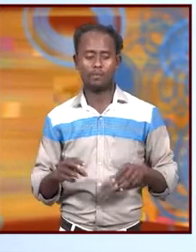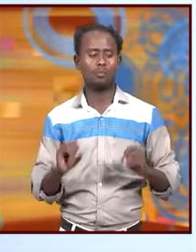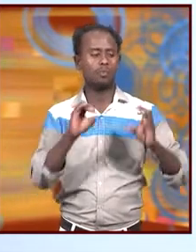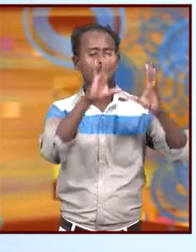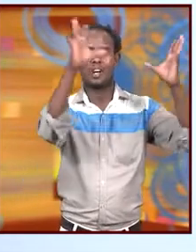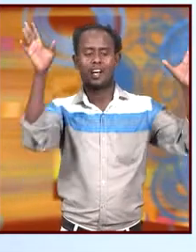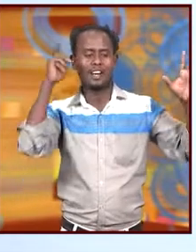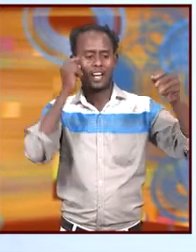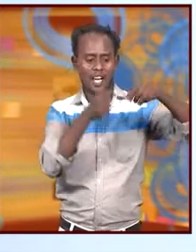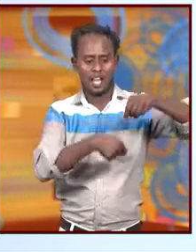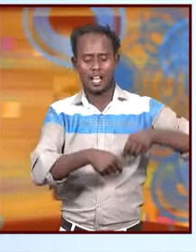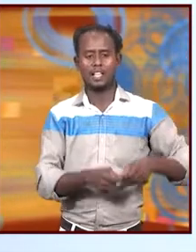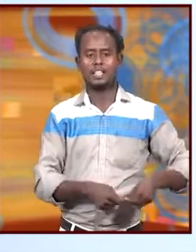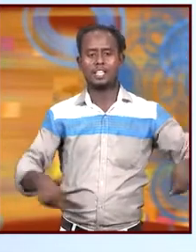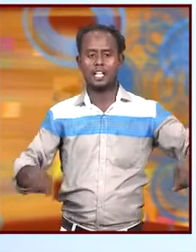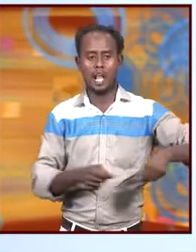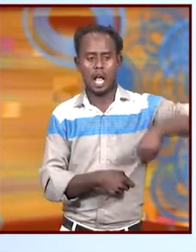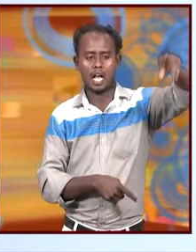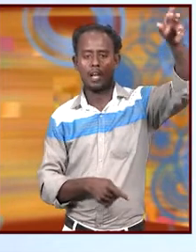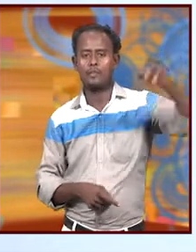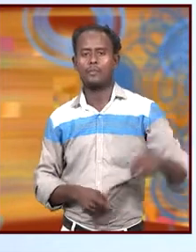நீளம் அதன் அகலத்தை விட